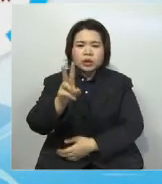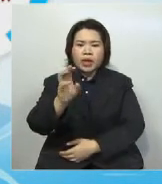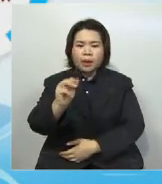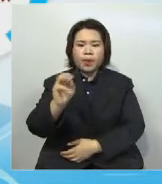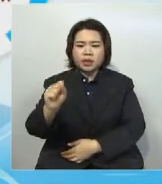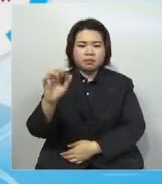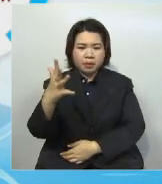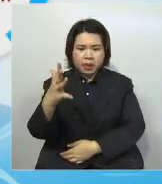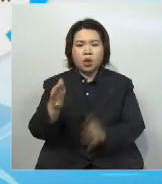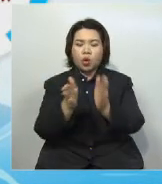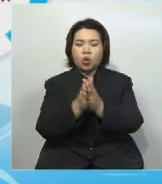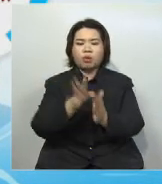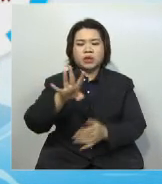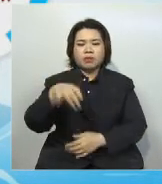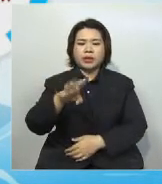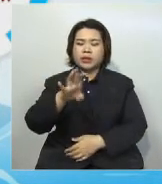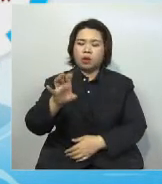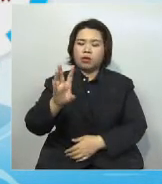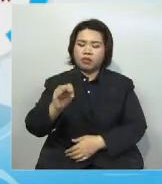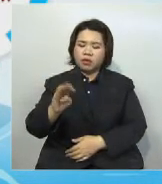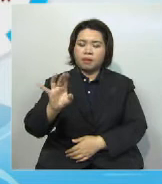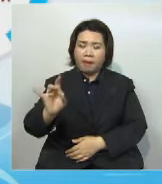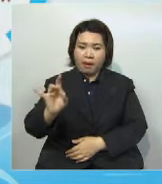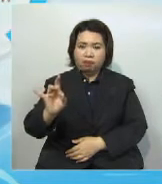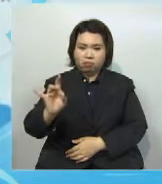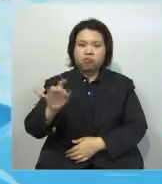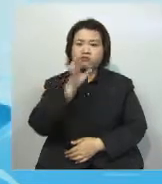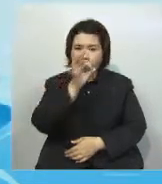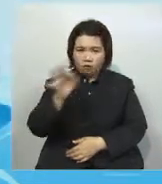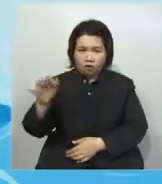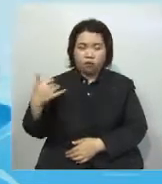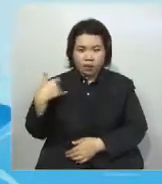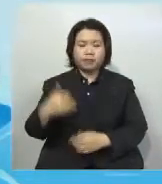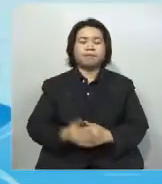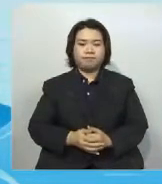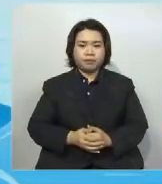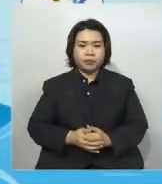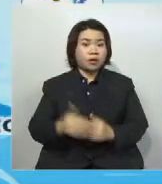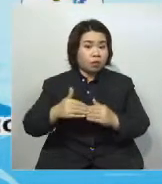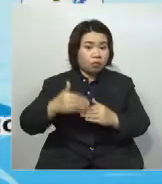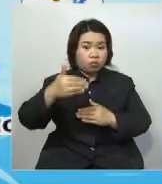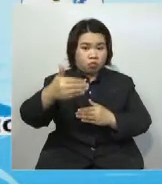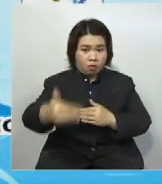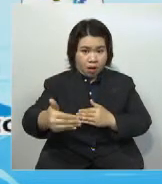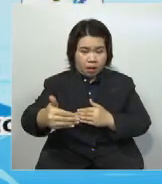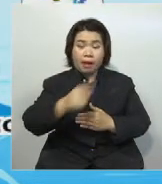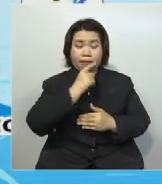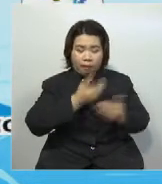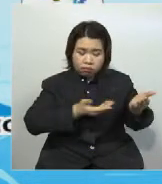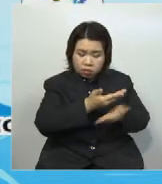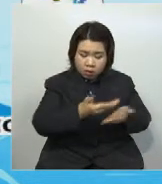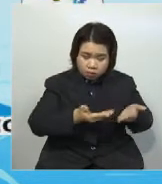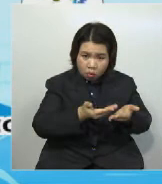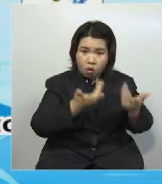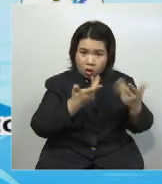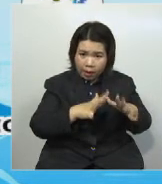รวม 4,448 คดีส่วนการดำเนินการระยะต่อไปหลังการเจรจาระดับทวิภ